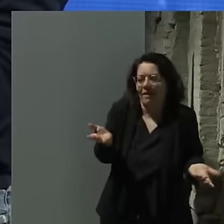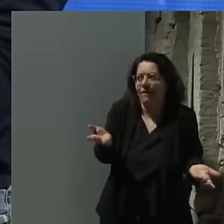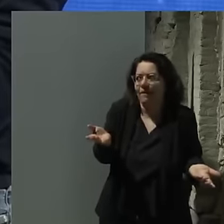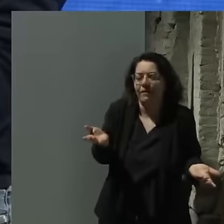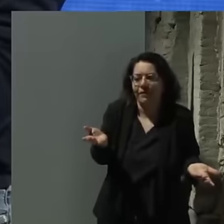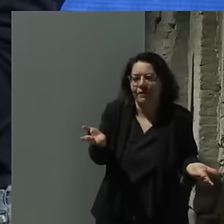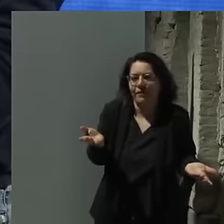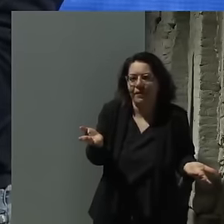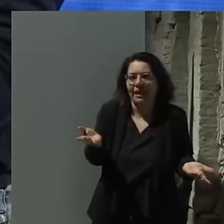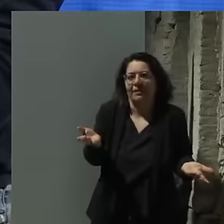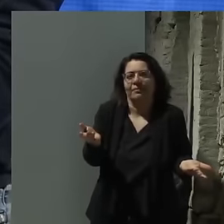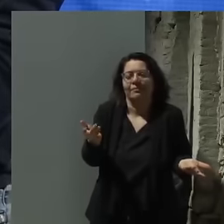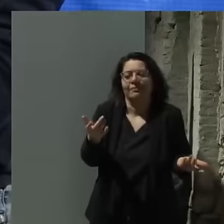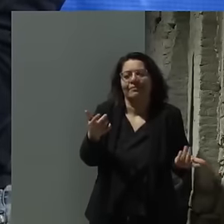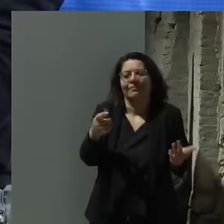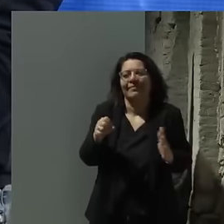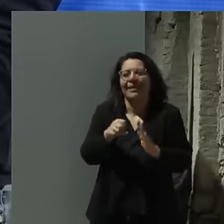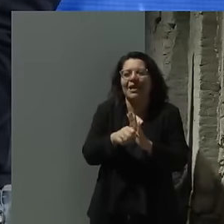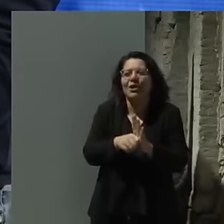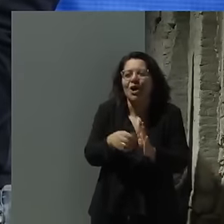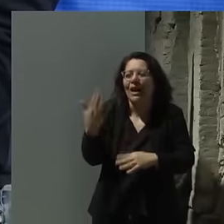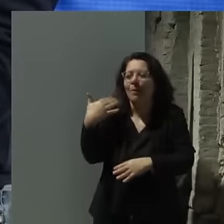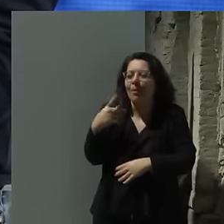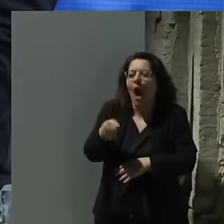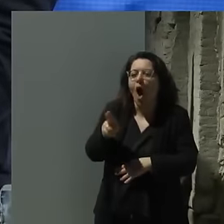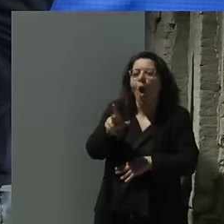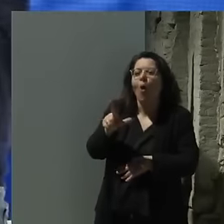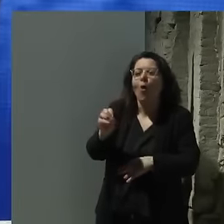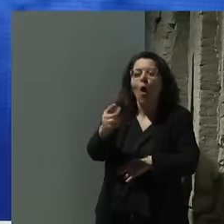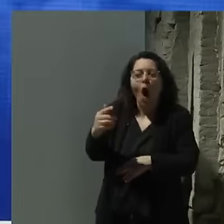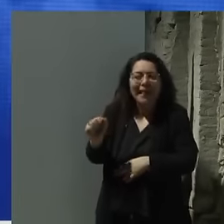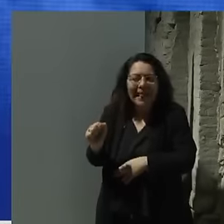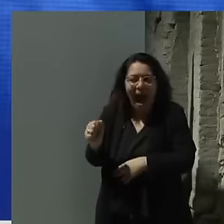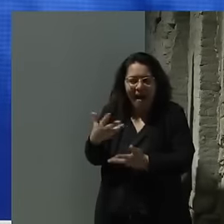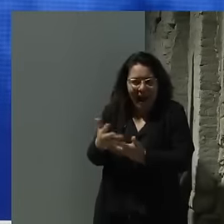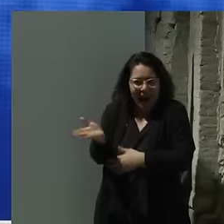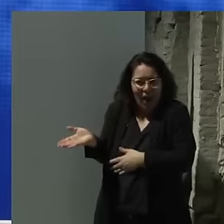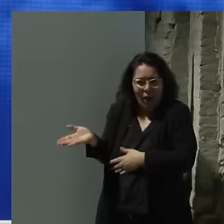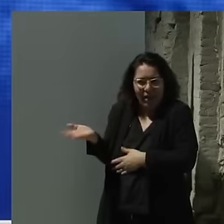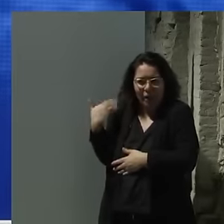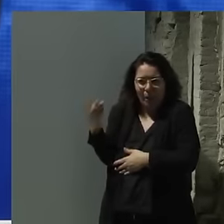prima di quell'uomo Gulotta che ha subito